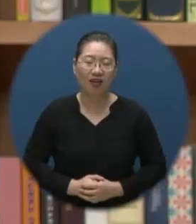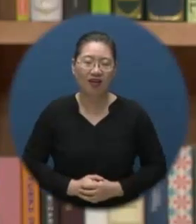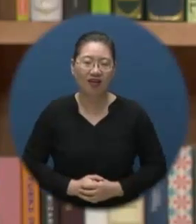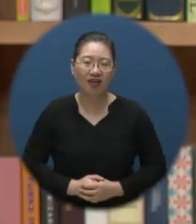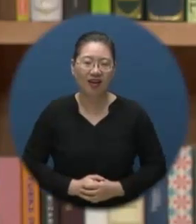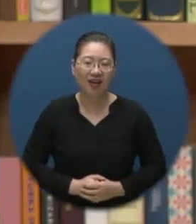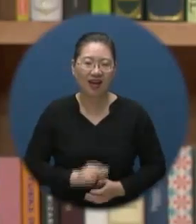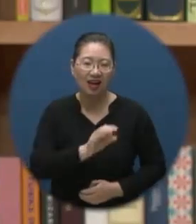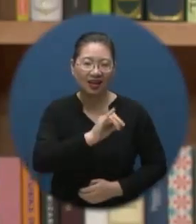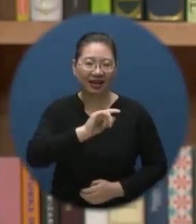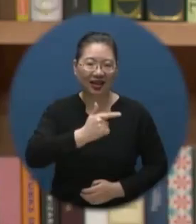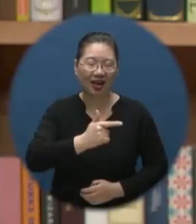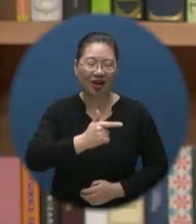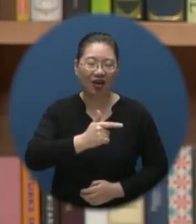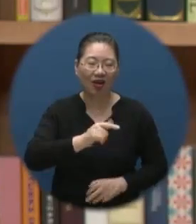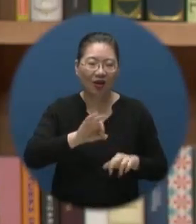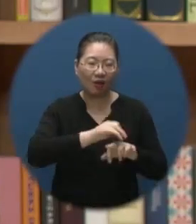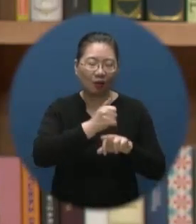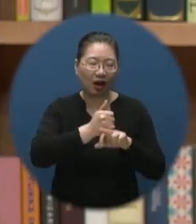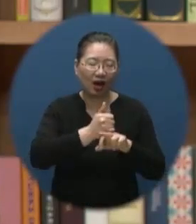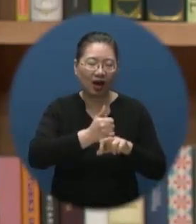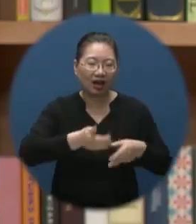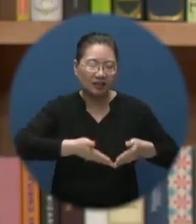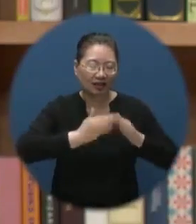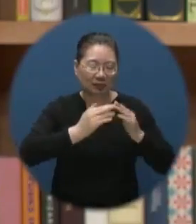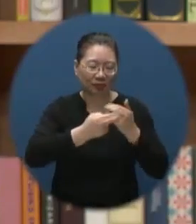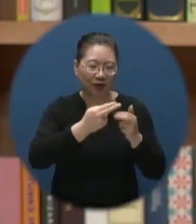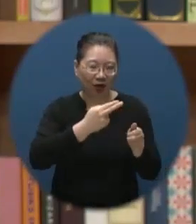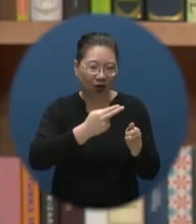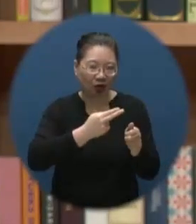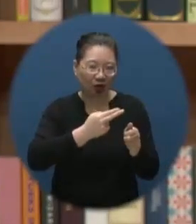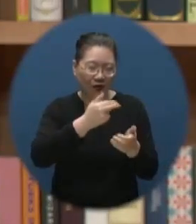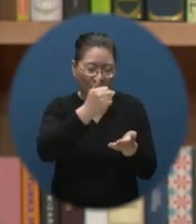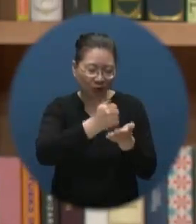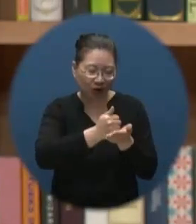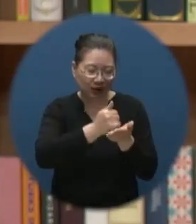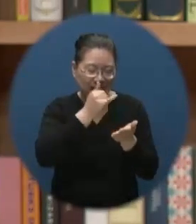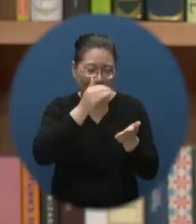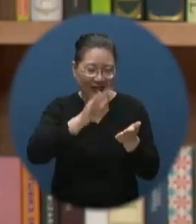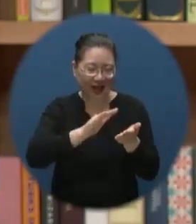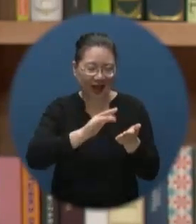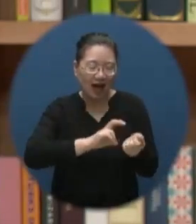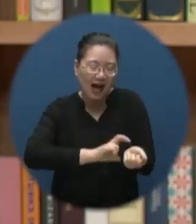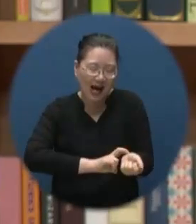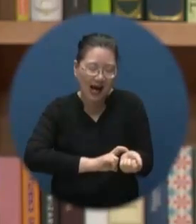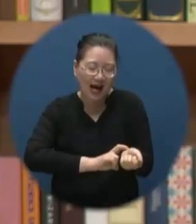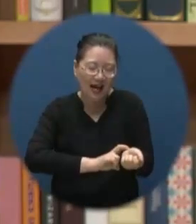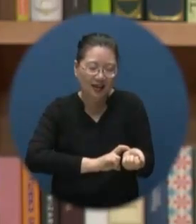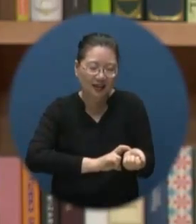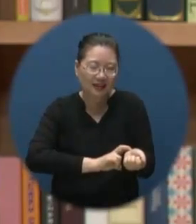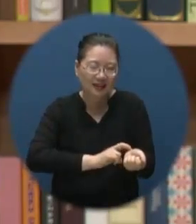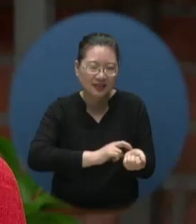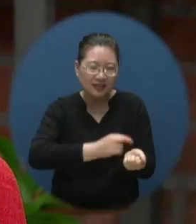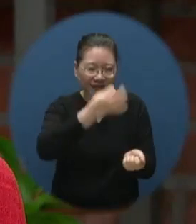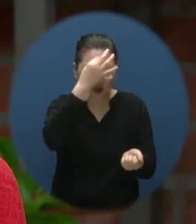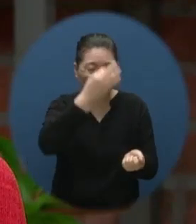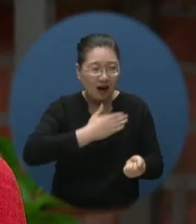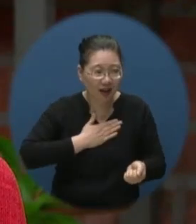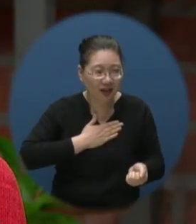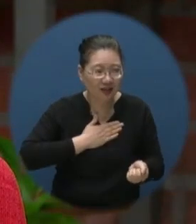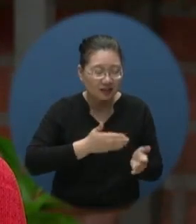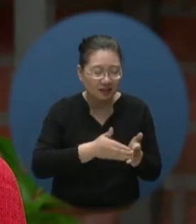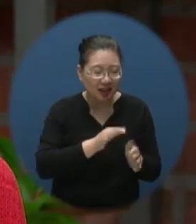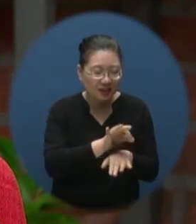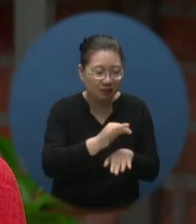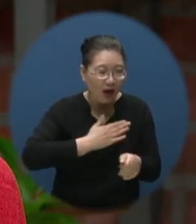그분은 이란의 그 왕립병원 원장인데 한의학을 이미 알고 있었고 침에 대해서도 익히 알고 있었군요. 그게